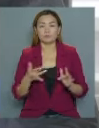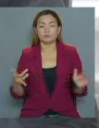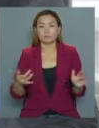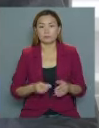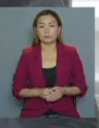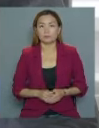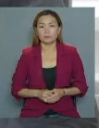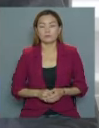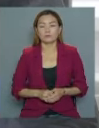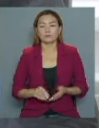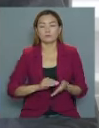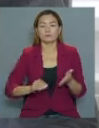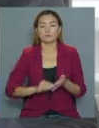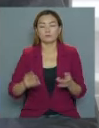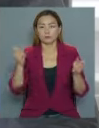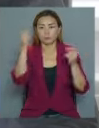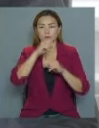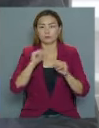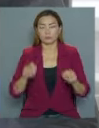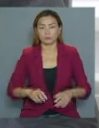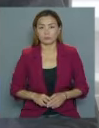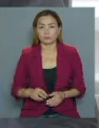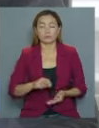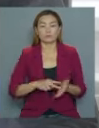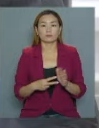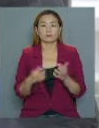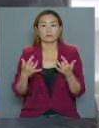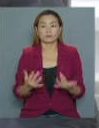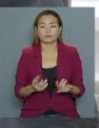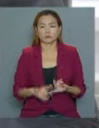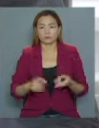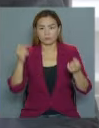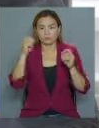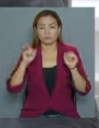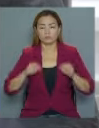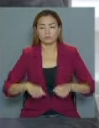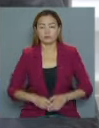тұжырымдамасы мен танысуға болады, конкурстың қажетті нелерімен танысуға болады.